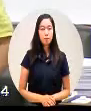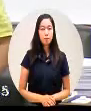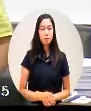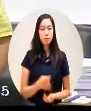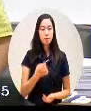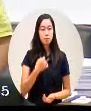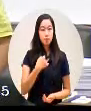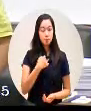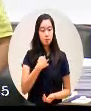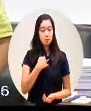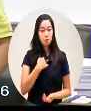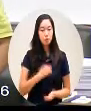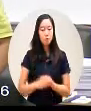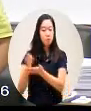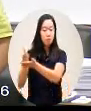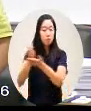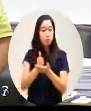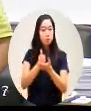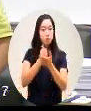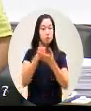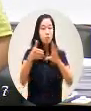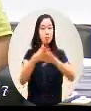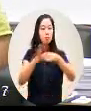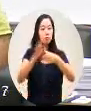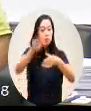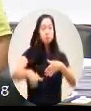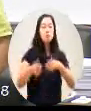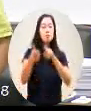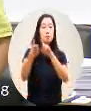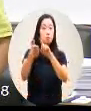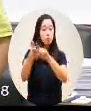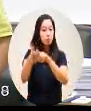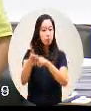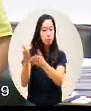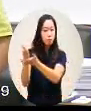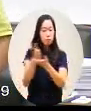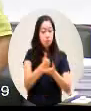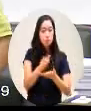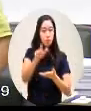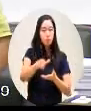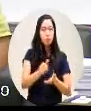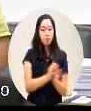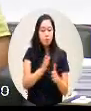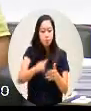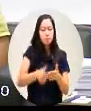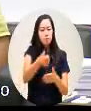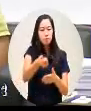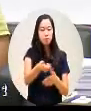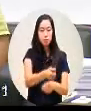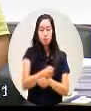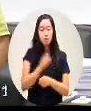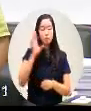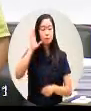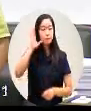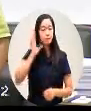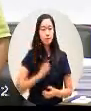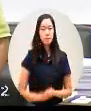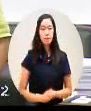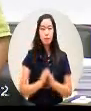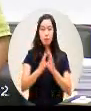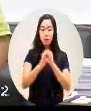大。老师，哦，亚平理事长，注意听，